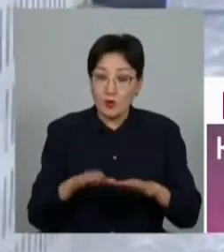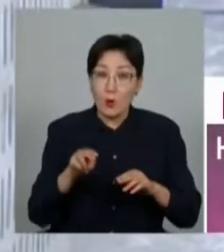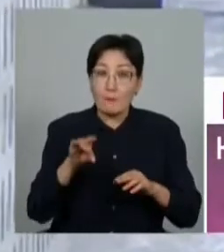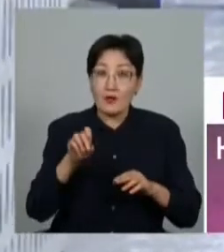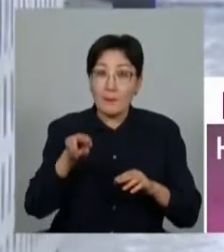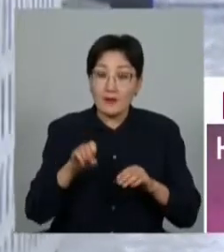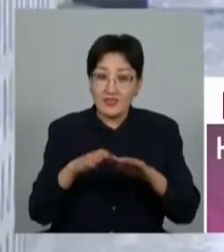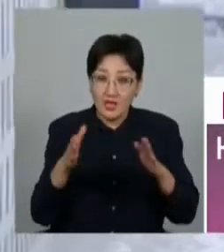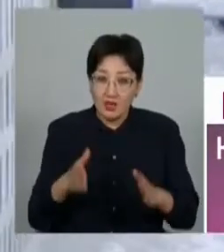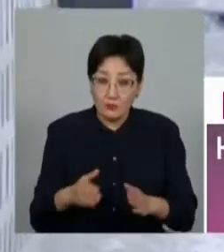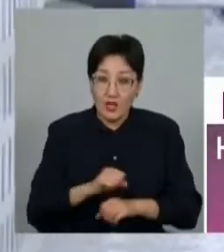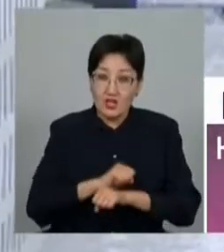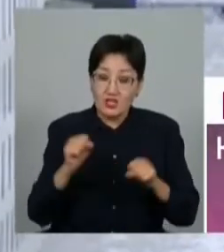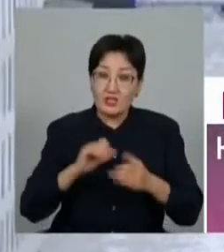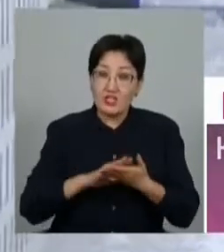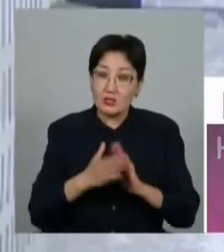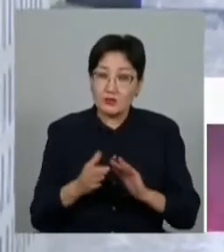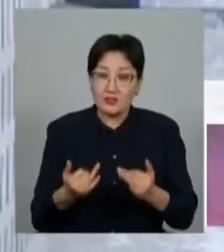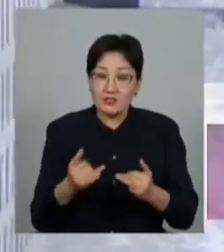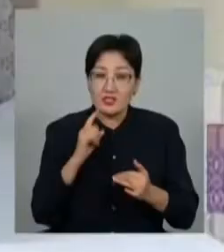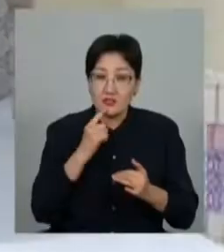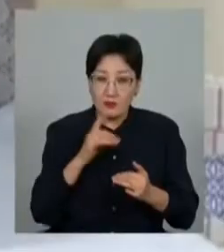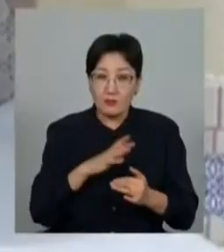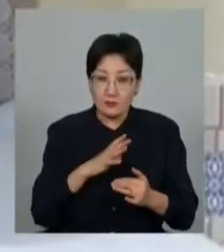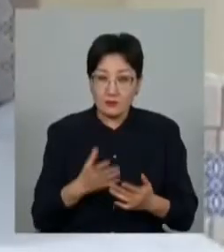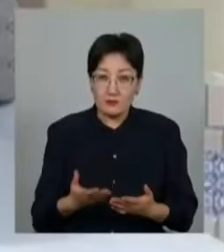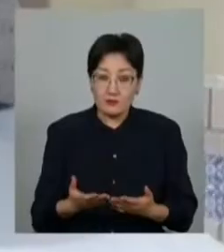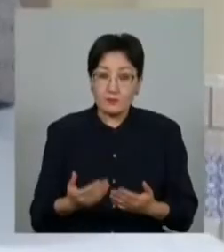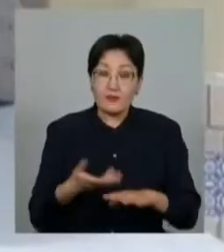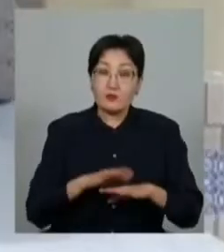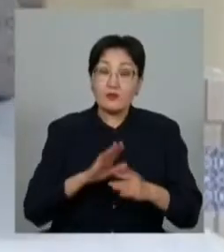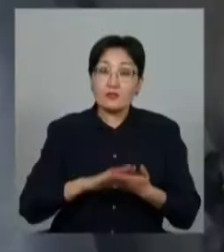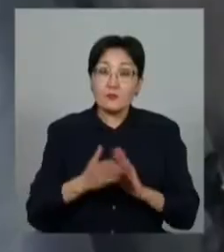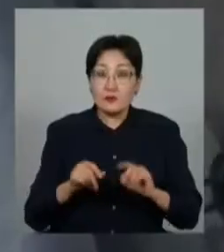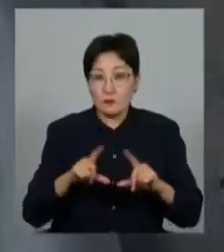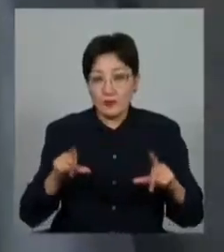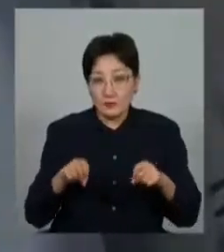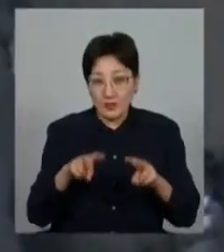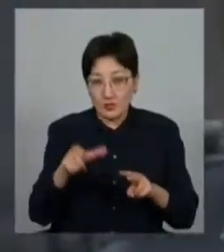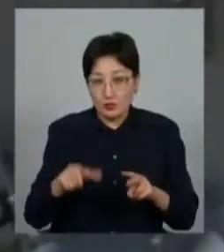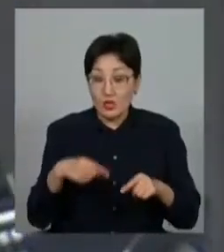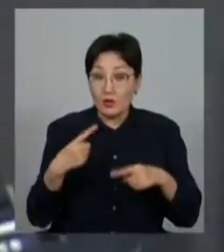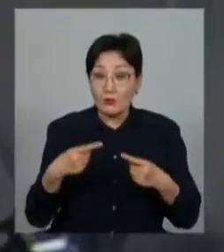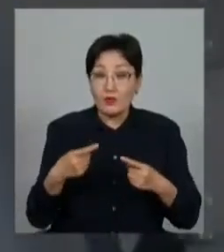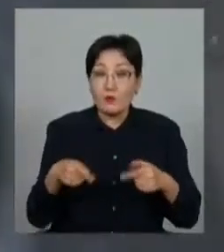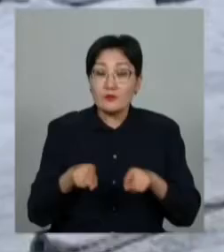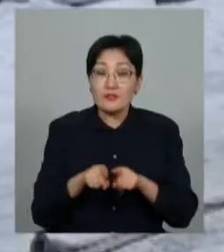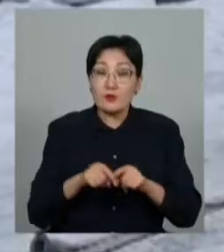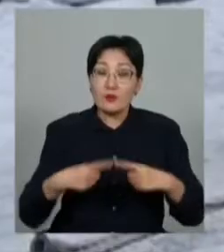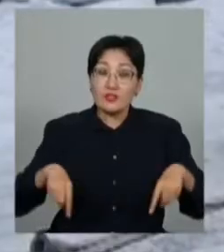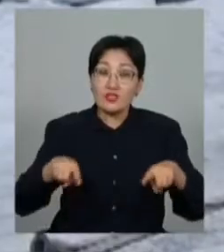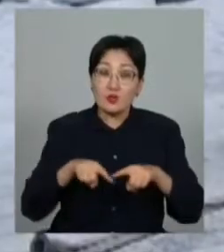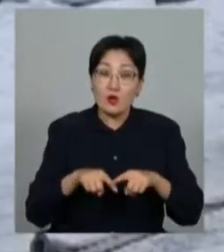газ орналасқан, яғни жарылған жағдайда қазір өте қиын болады. Төтенше жағдай басқармасы мамандарының айтуынша, мұндай